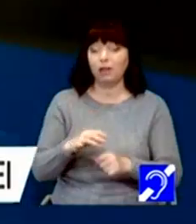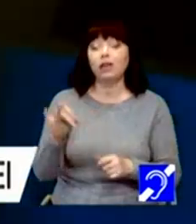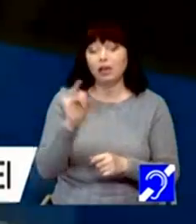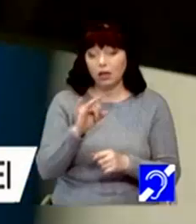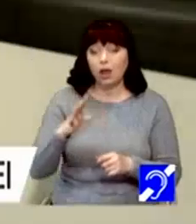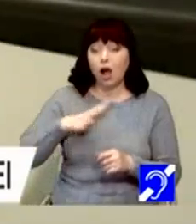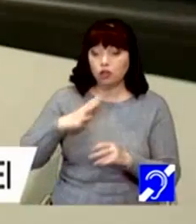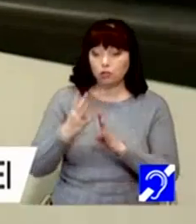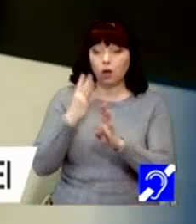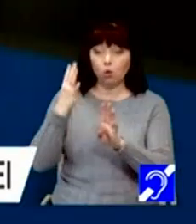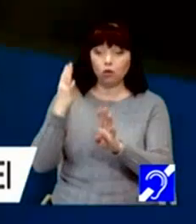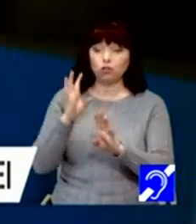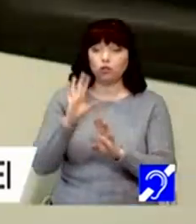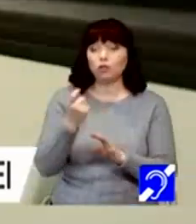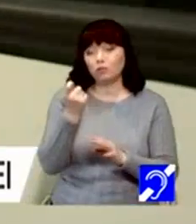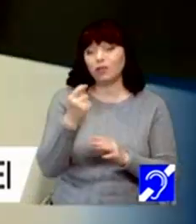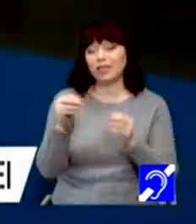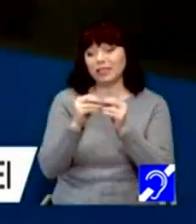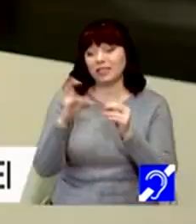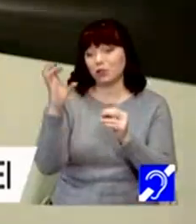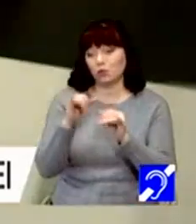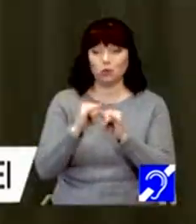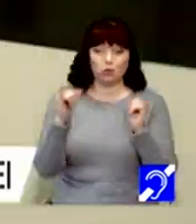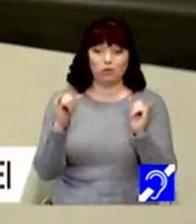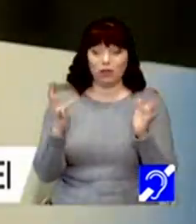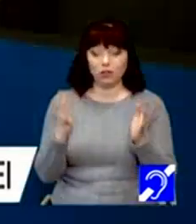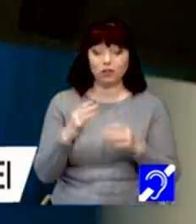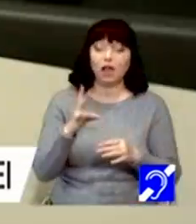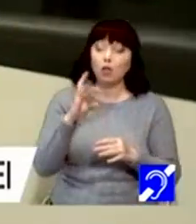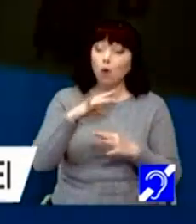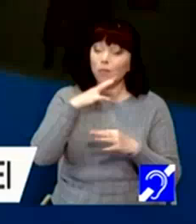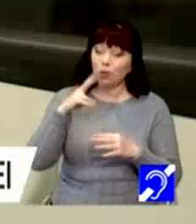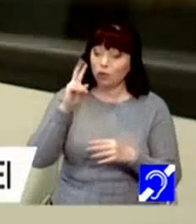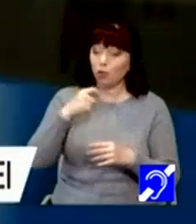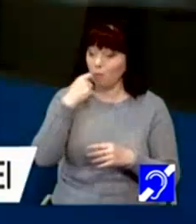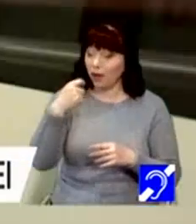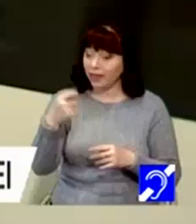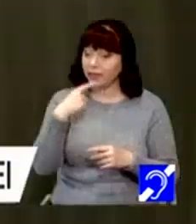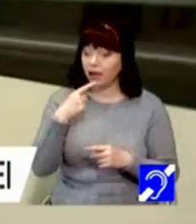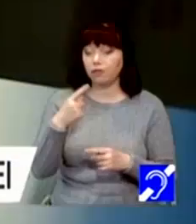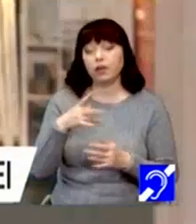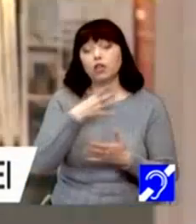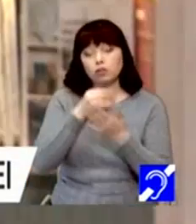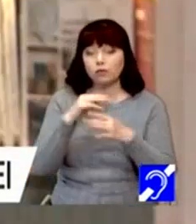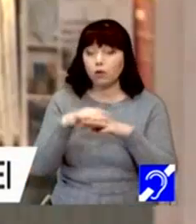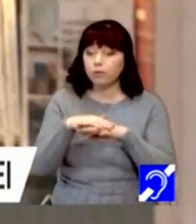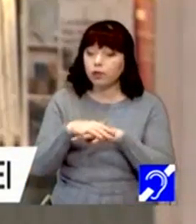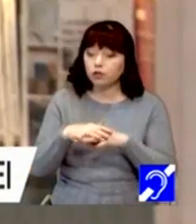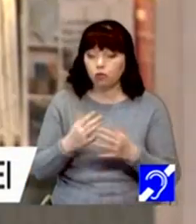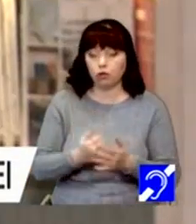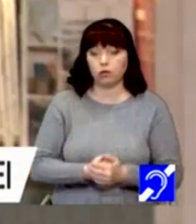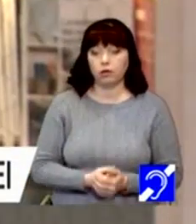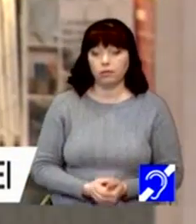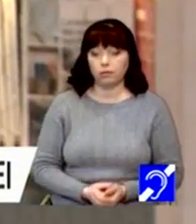la metrou vor crește cu doar câteva zeci de secunde nu aceeași părere au unii politicieni locali care au făcut propriile calcul ce semnifica